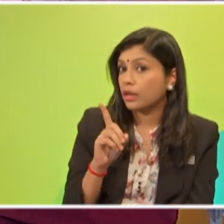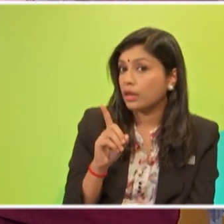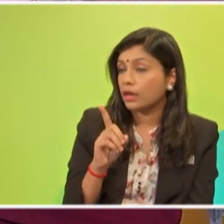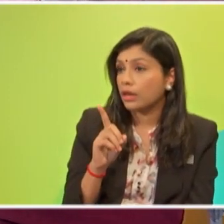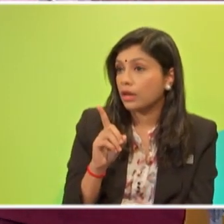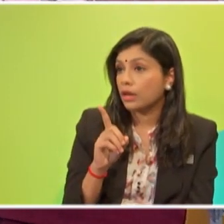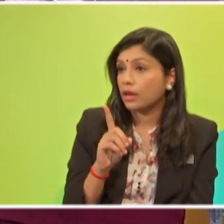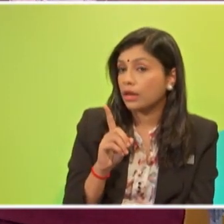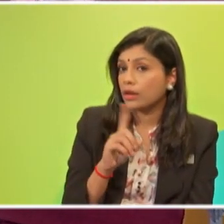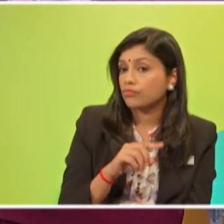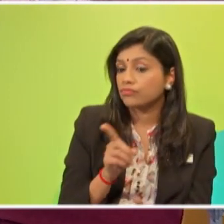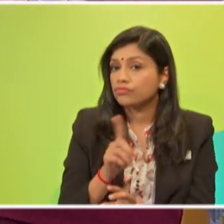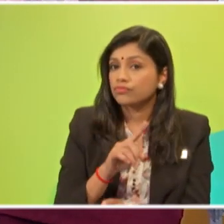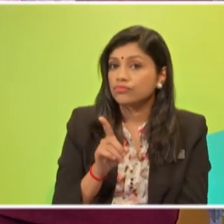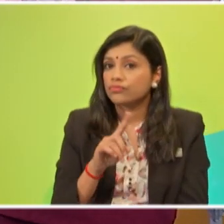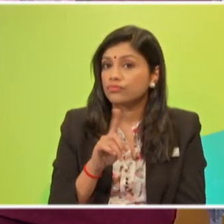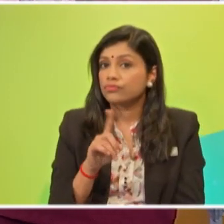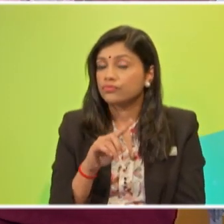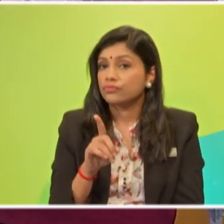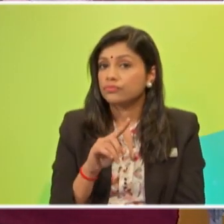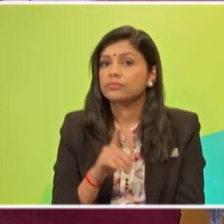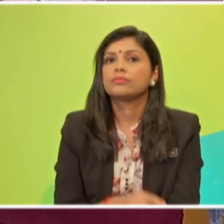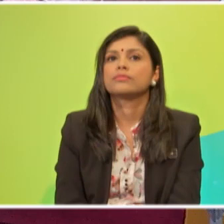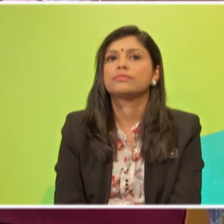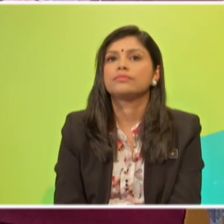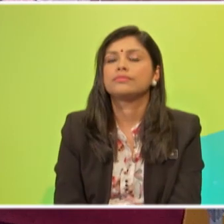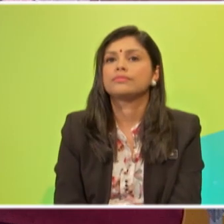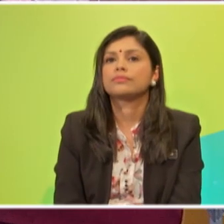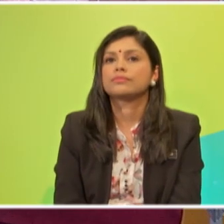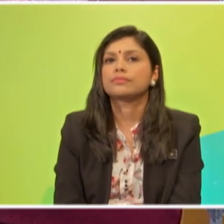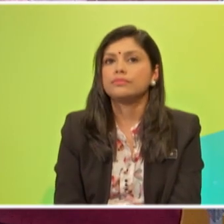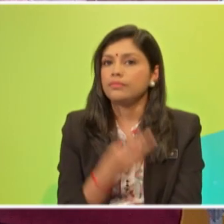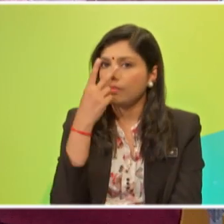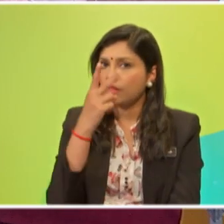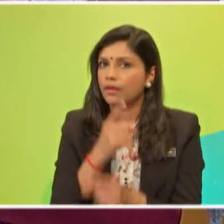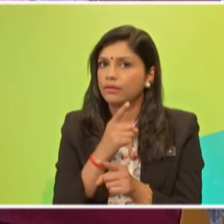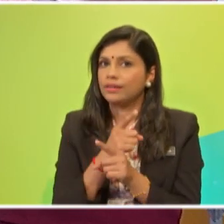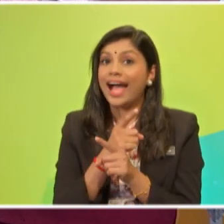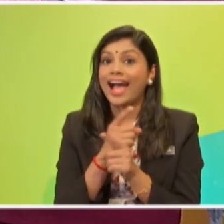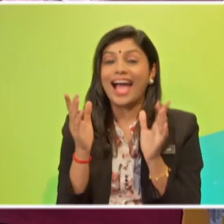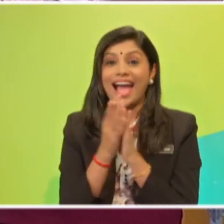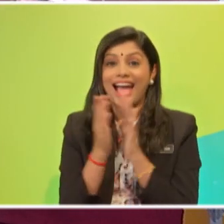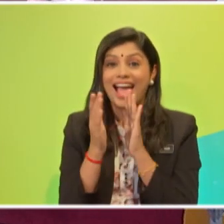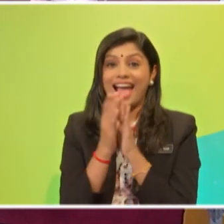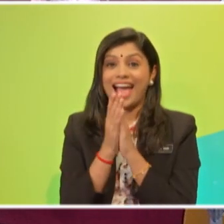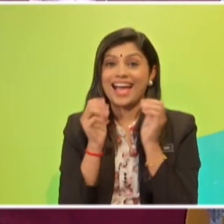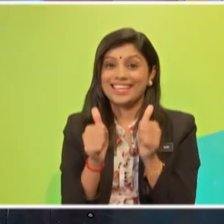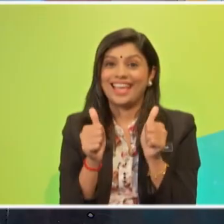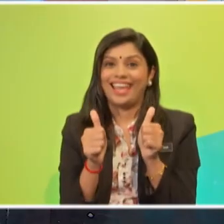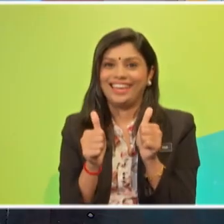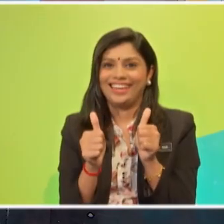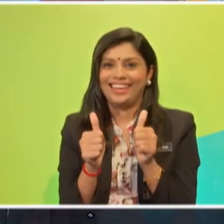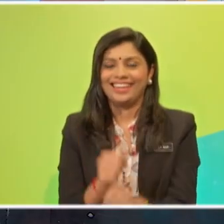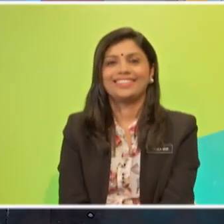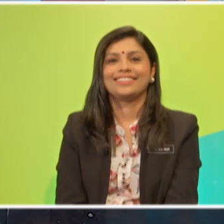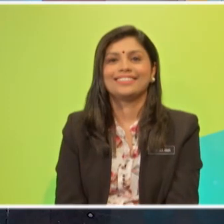nombor enam? Okey. Yang warna biru, ya? Okey, kita akan tengok betul ke nombor enam. Yeay,